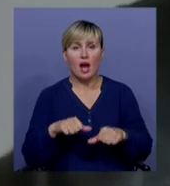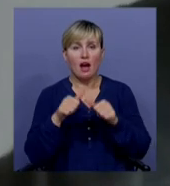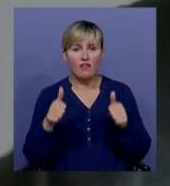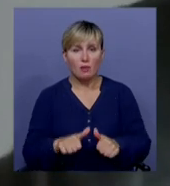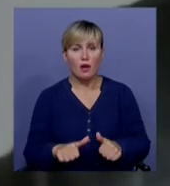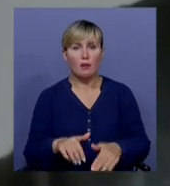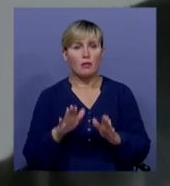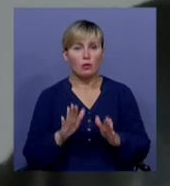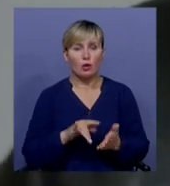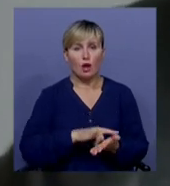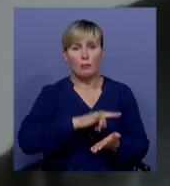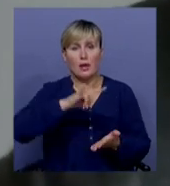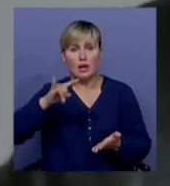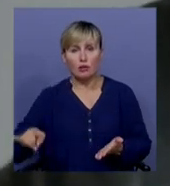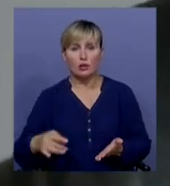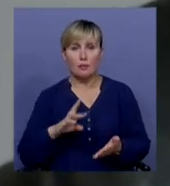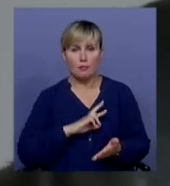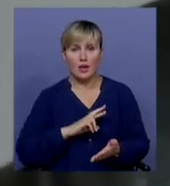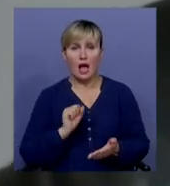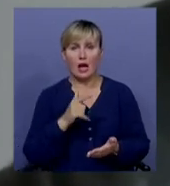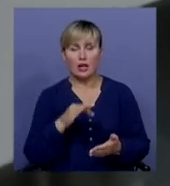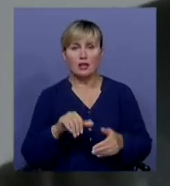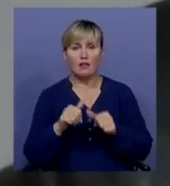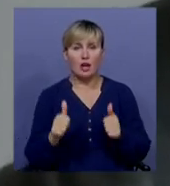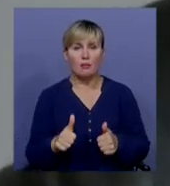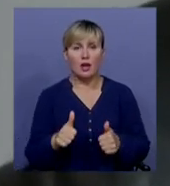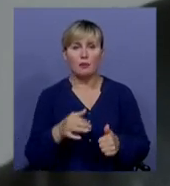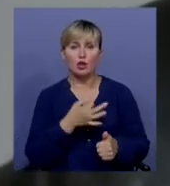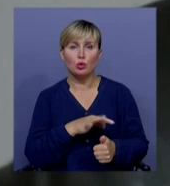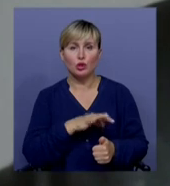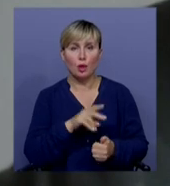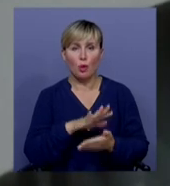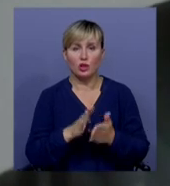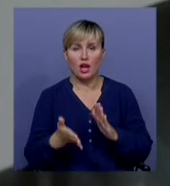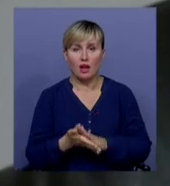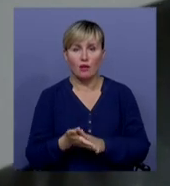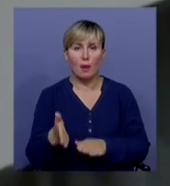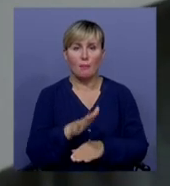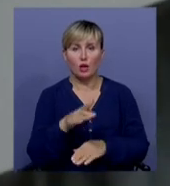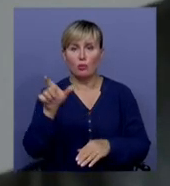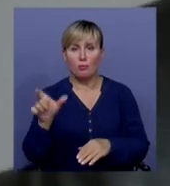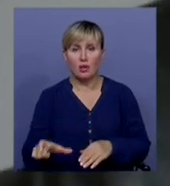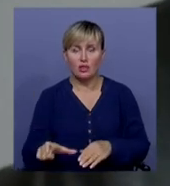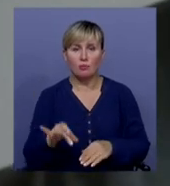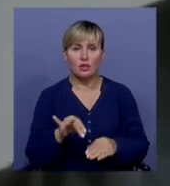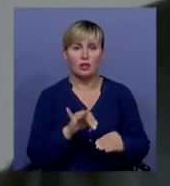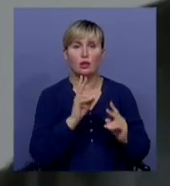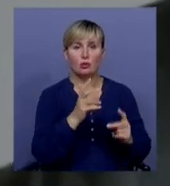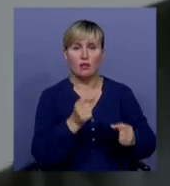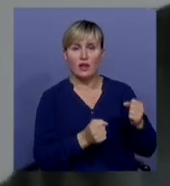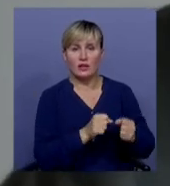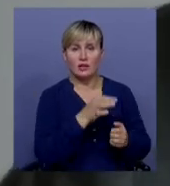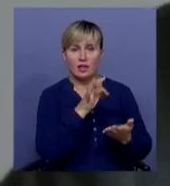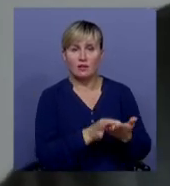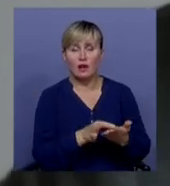перевозку, то есть мы как агент оформляем отношения, юридические отношения по договору перевозки между пассажиром и перевозчиком. И в